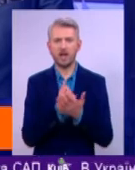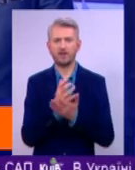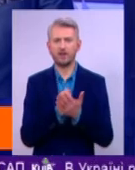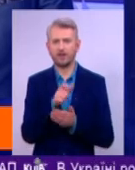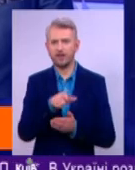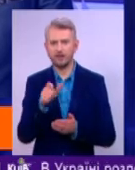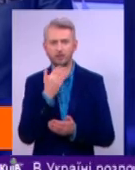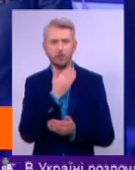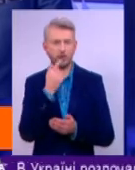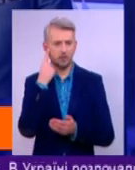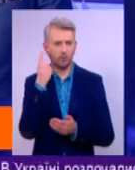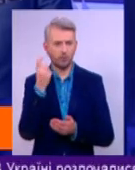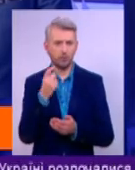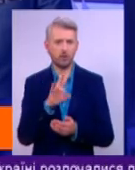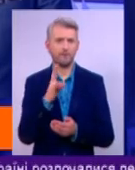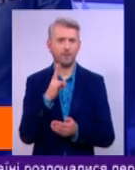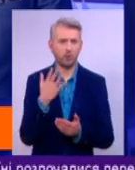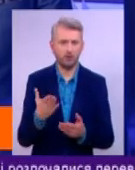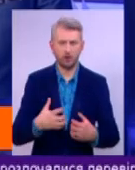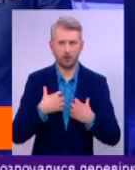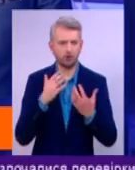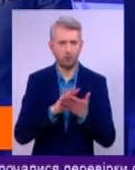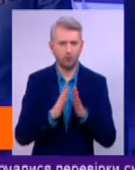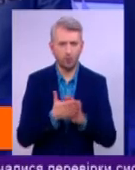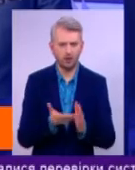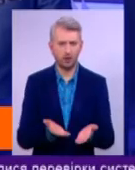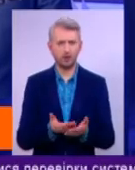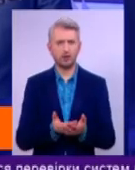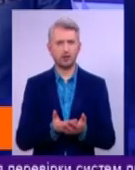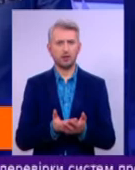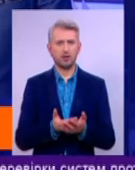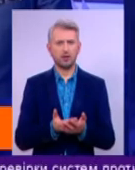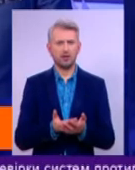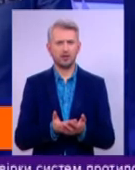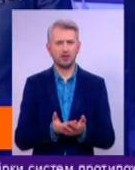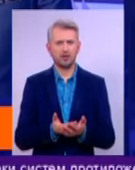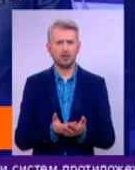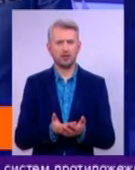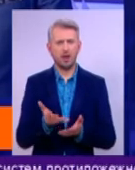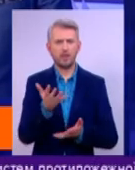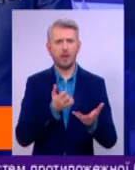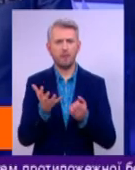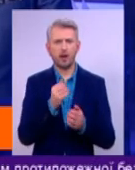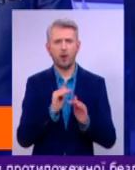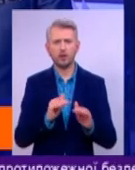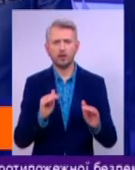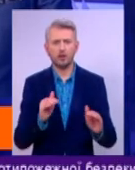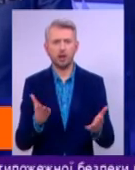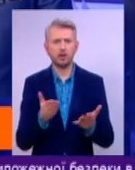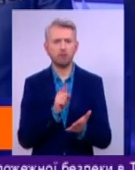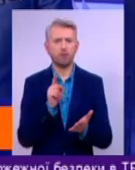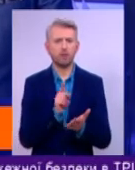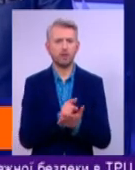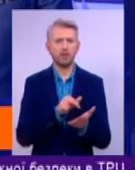Широкий лад Миколаєві. Страшні умови. Набираєте ви дітей, які повинні